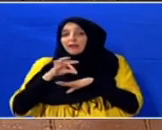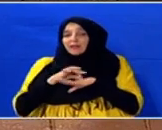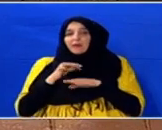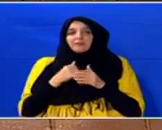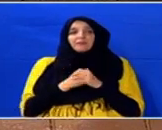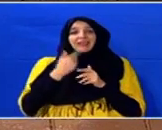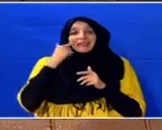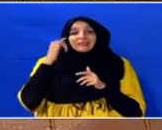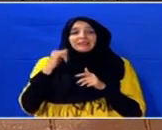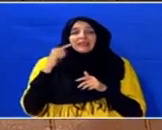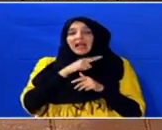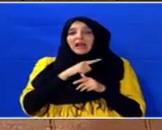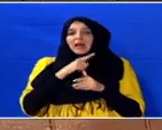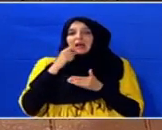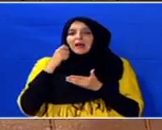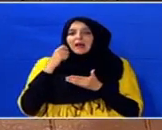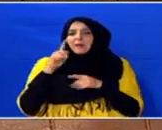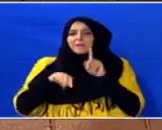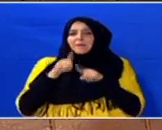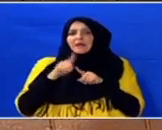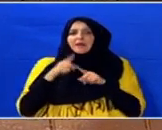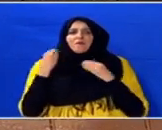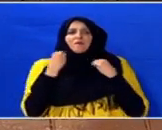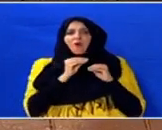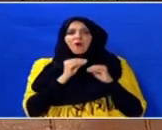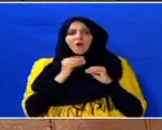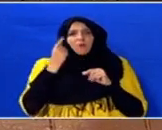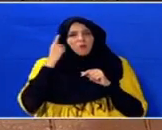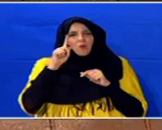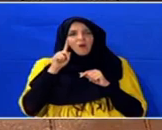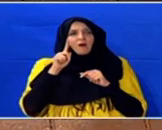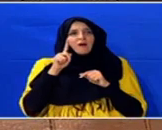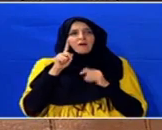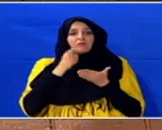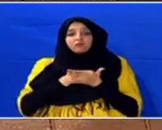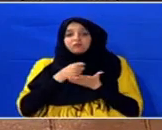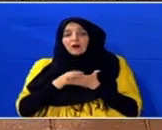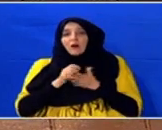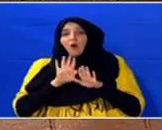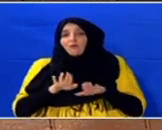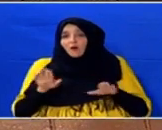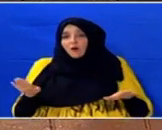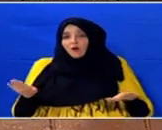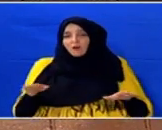في هذا المال أو في هذا الأثاث للإنفاق على أولادها